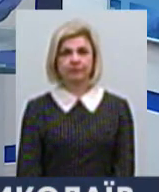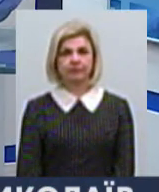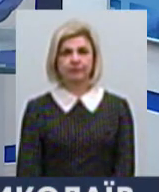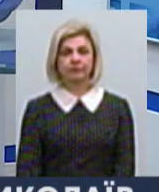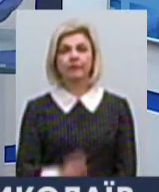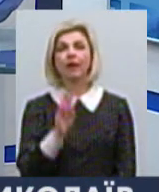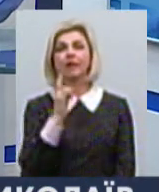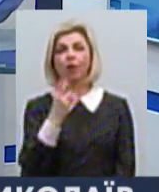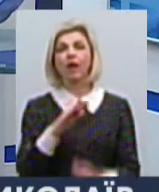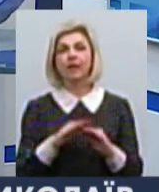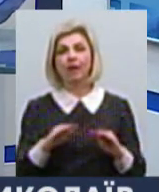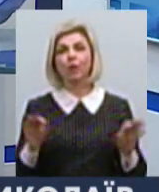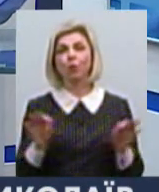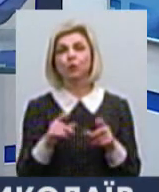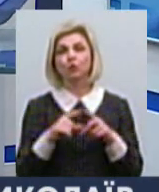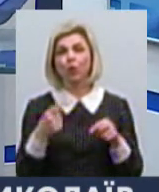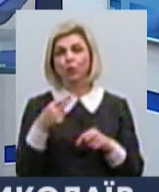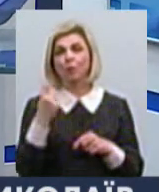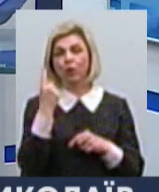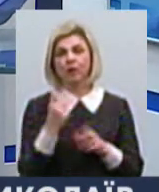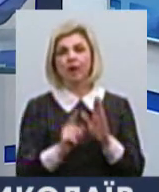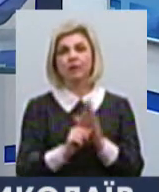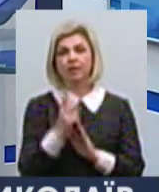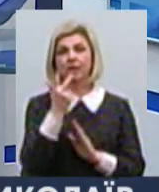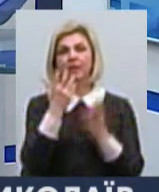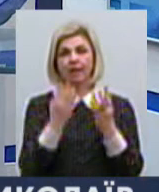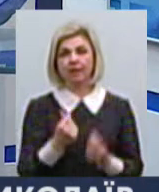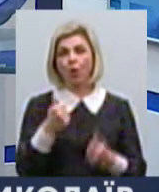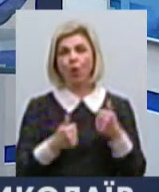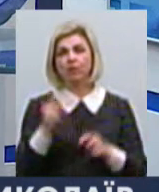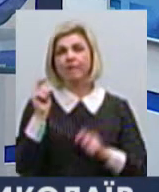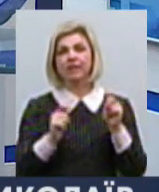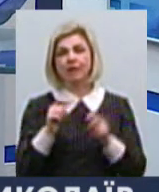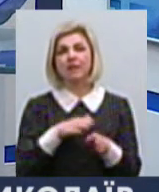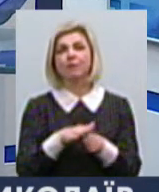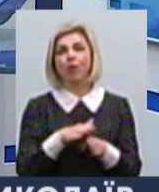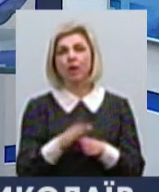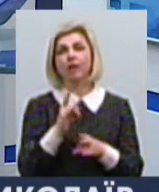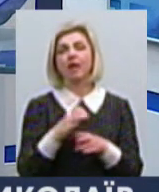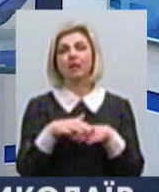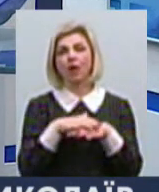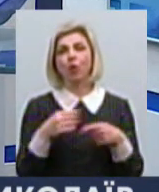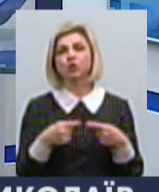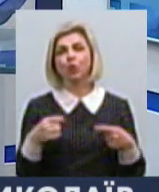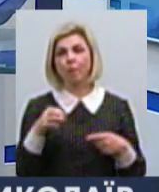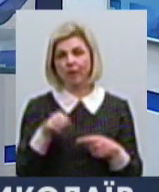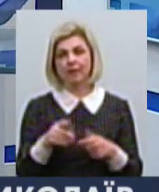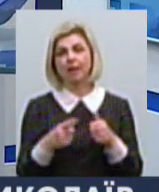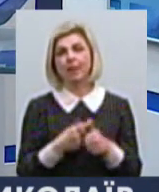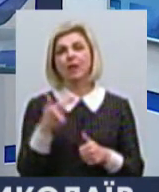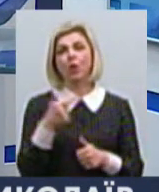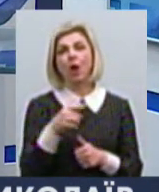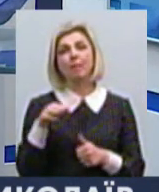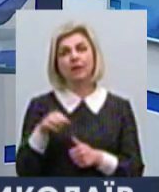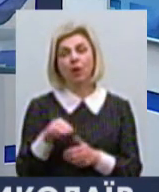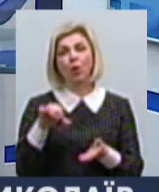У Миколаївській дитячій музичній школі номер 1 розпочався триденний конкурс-фестиваль виконавців на народних інструментах імені Георгія Манілова. Участь у